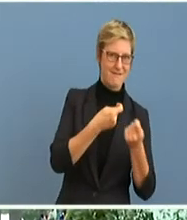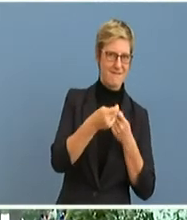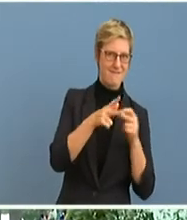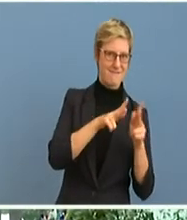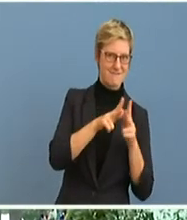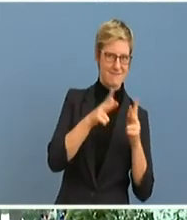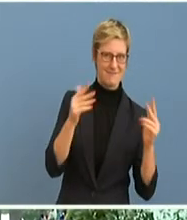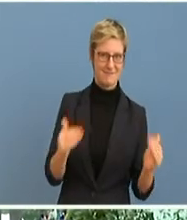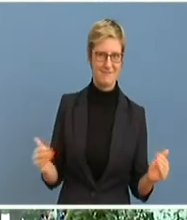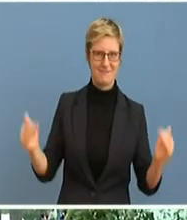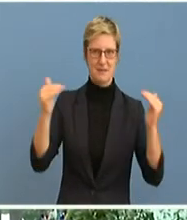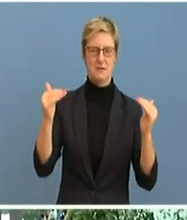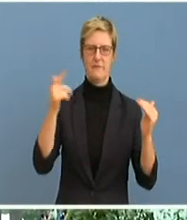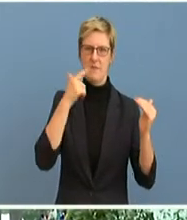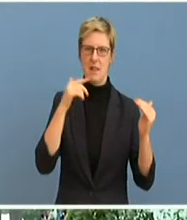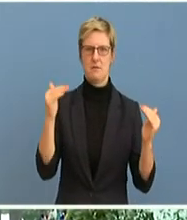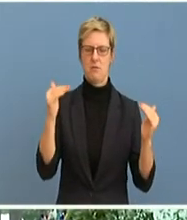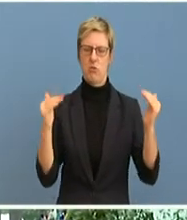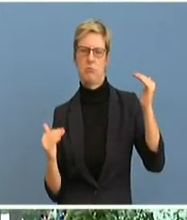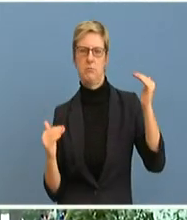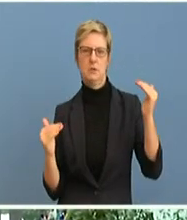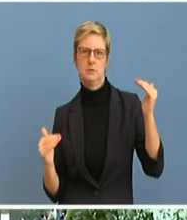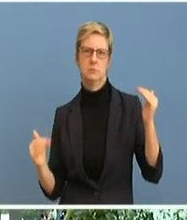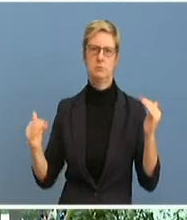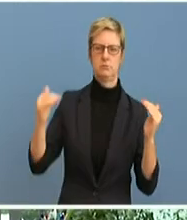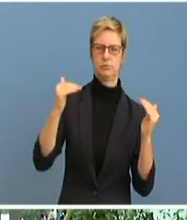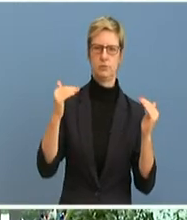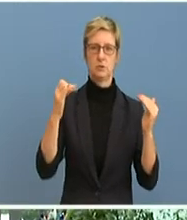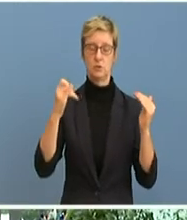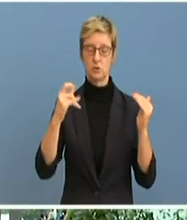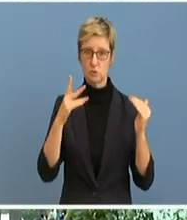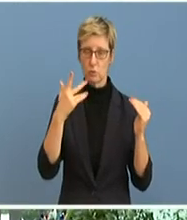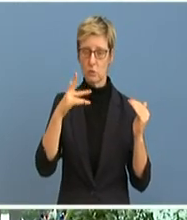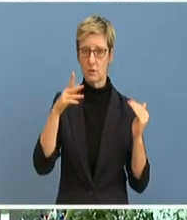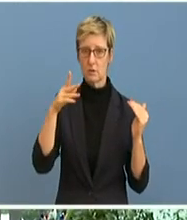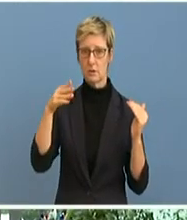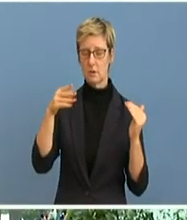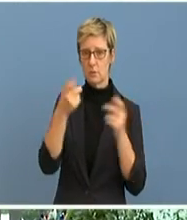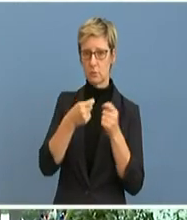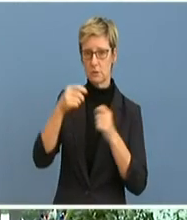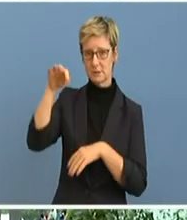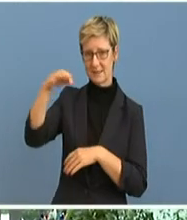Ist auch die Bundeskanzlerin dafür, dass dieses Abkommen in diesem Sinne nachverhandelt wird?